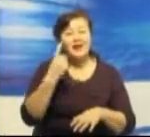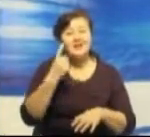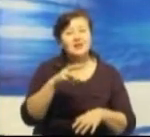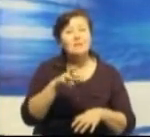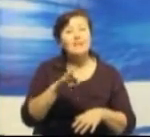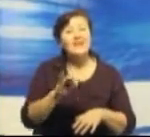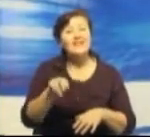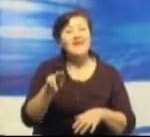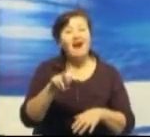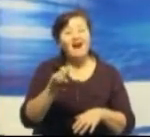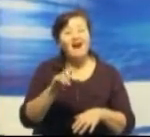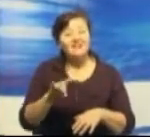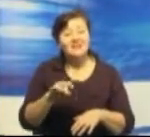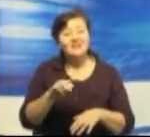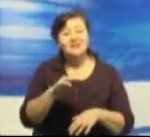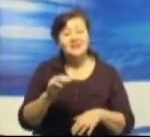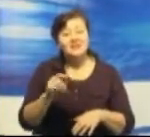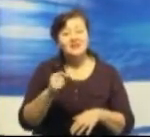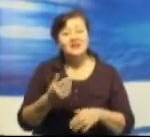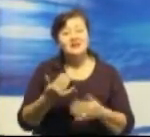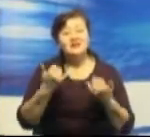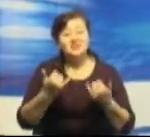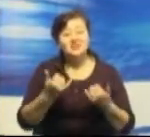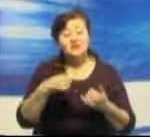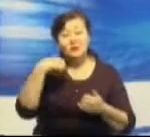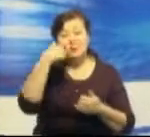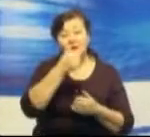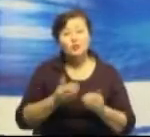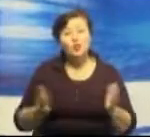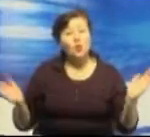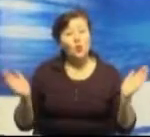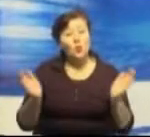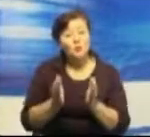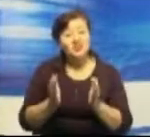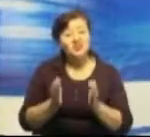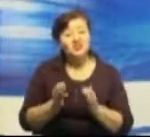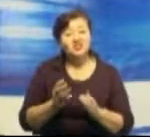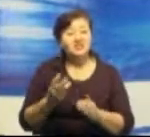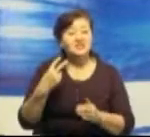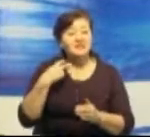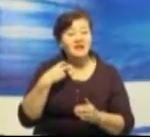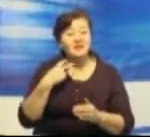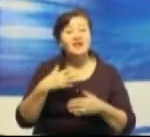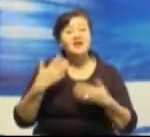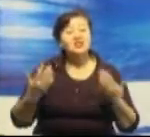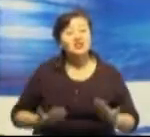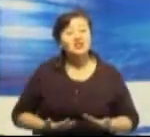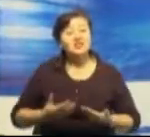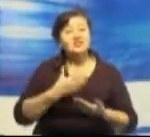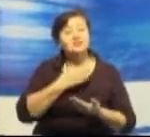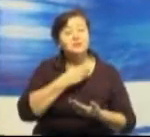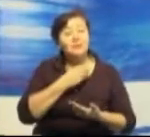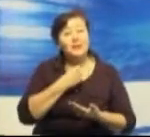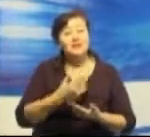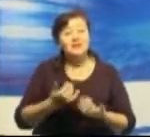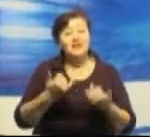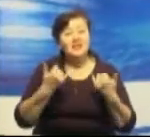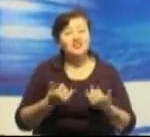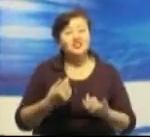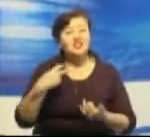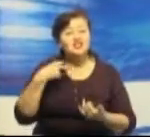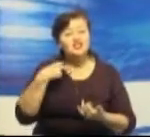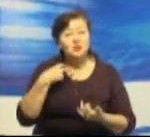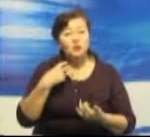тенге, то в этом сезоне эта цифра значительно снизилась. Дебиторлык перешега 585 миллионов. Сейчас дебиторская